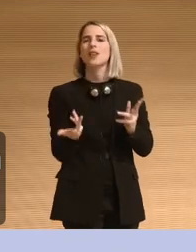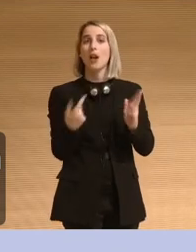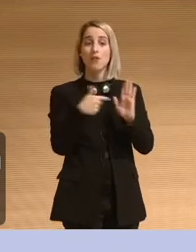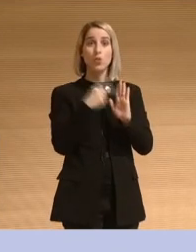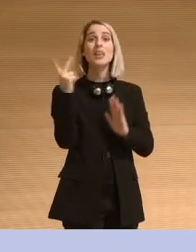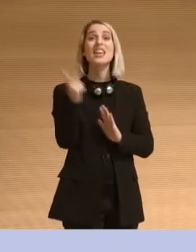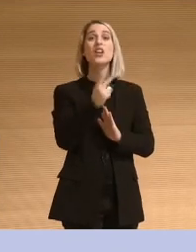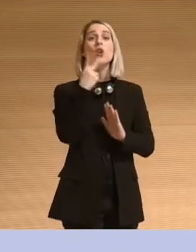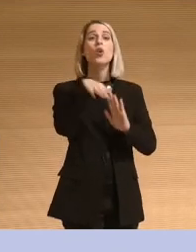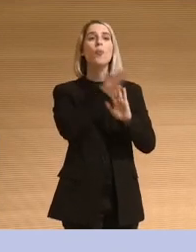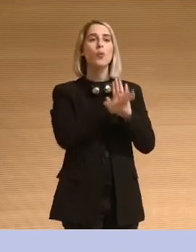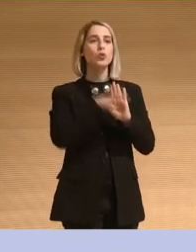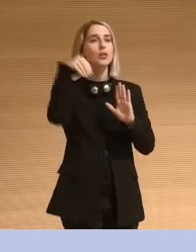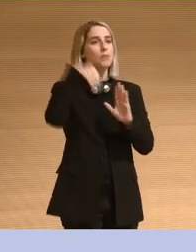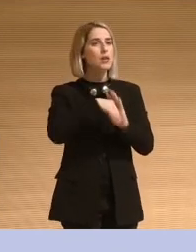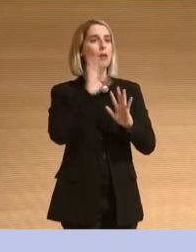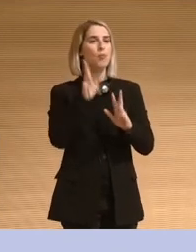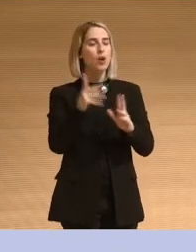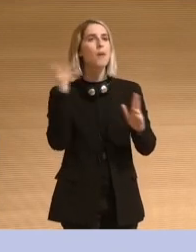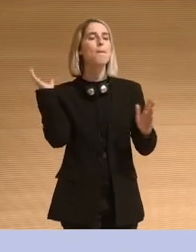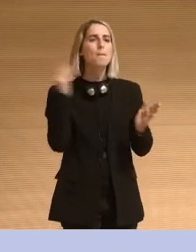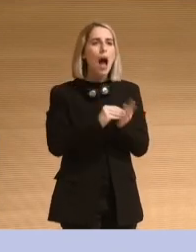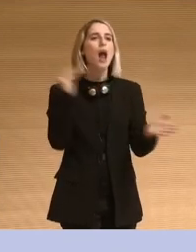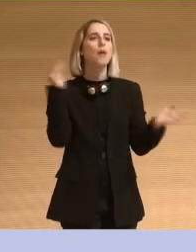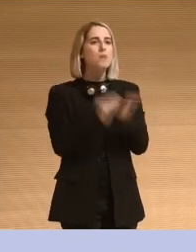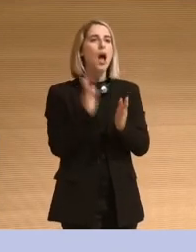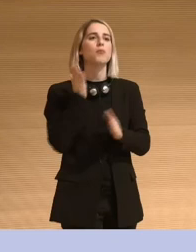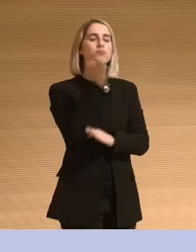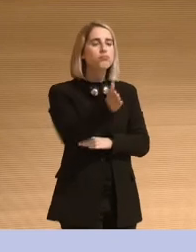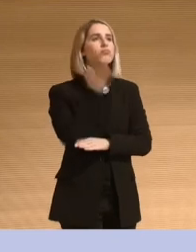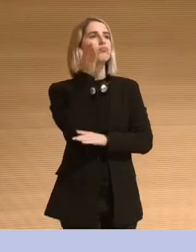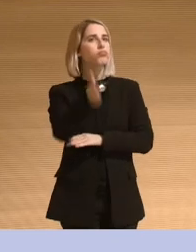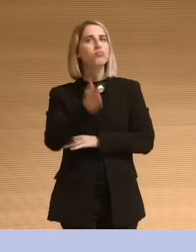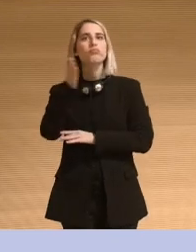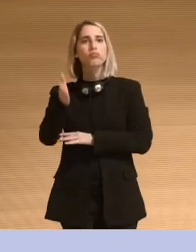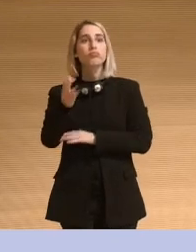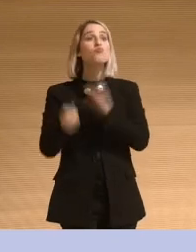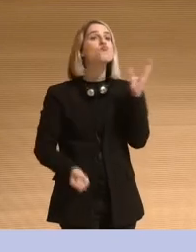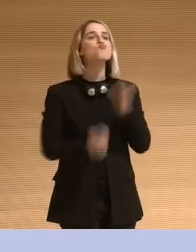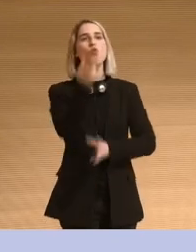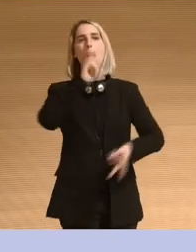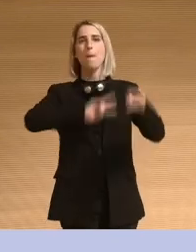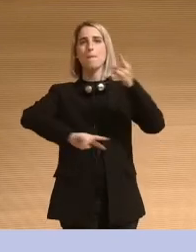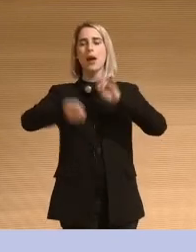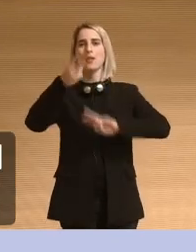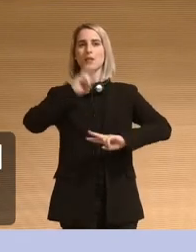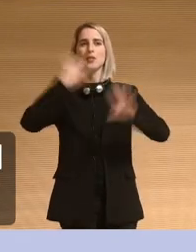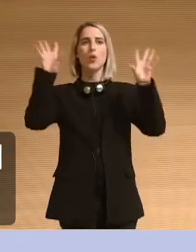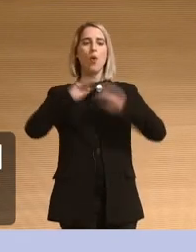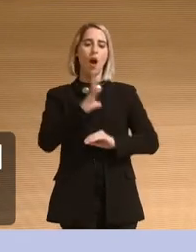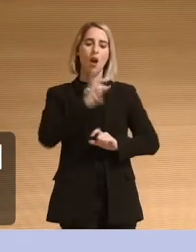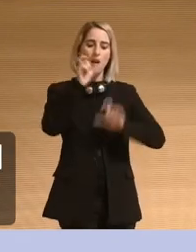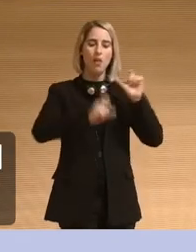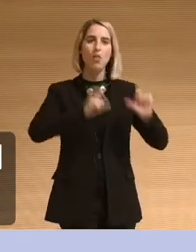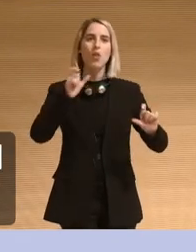κοινωνικό project στο οποίο μπορεί κανείς να επιστρέφει τακτικά για να βρίσκει νέες απαντήσεις σχετικά με την ανθρώπινη κατάσταση και να